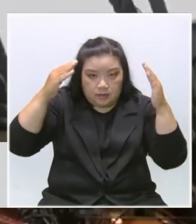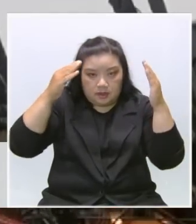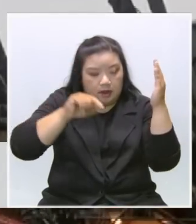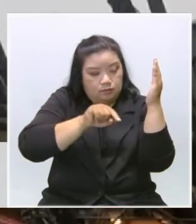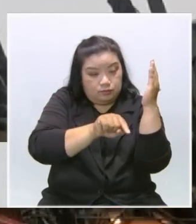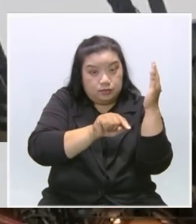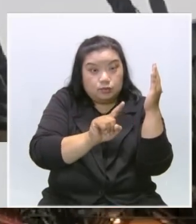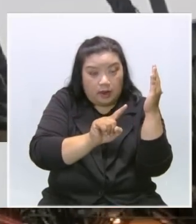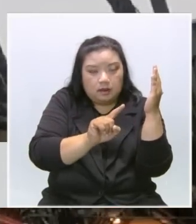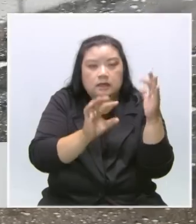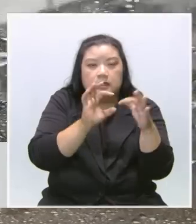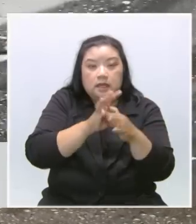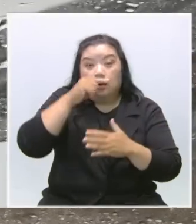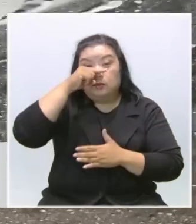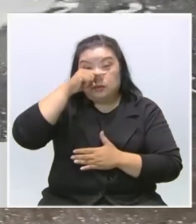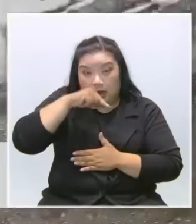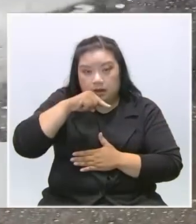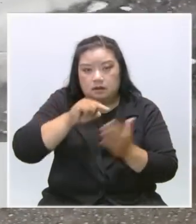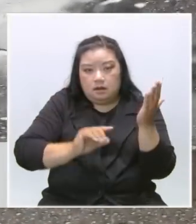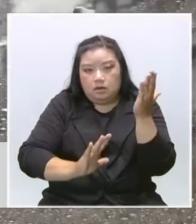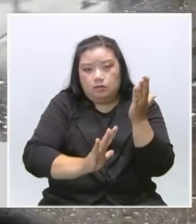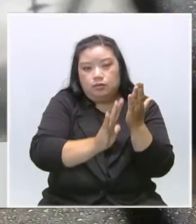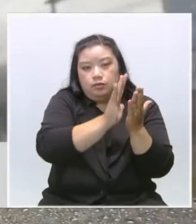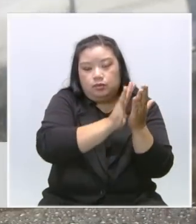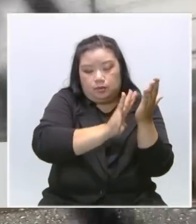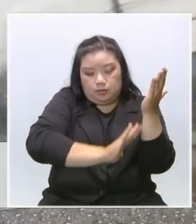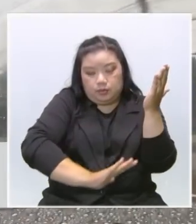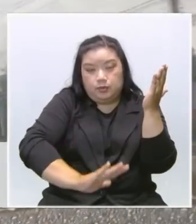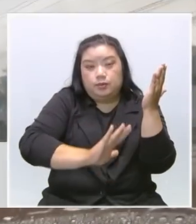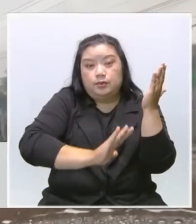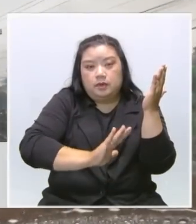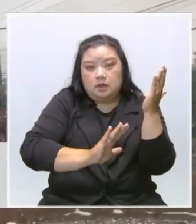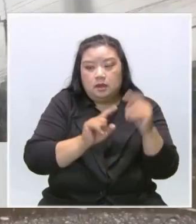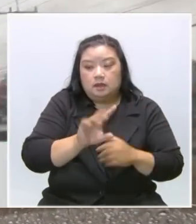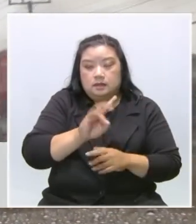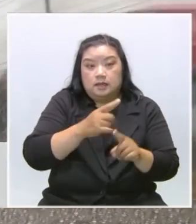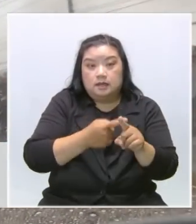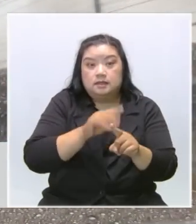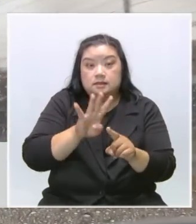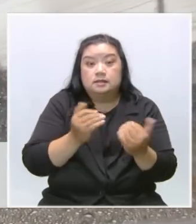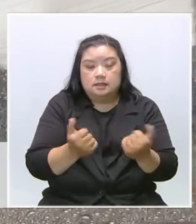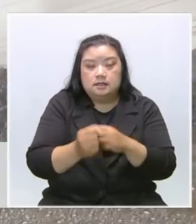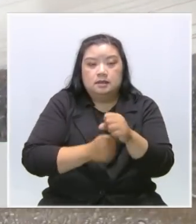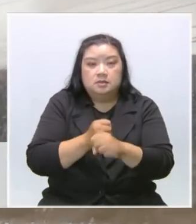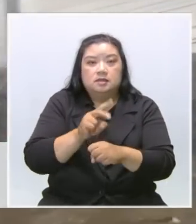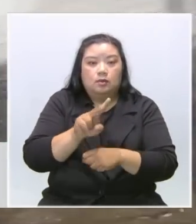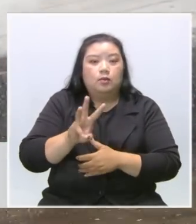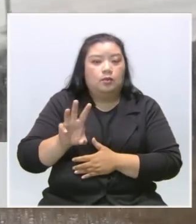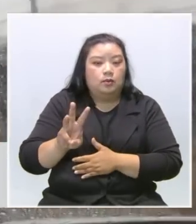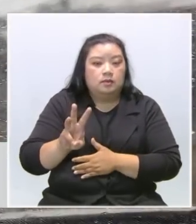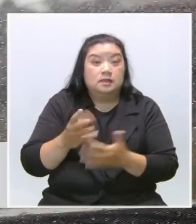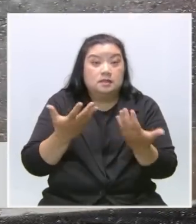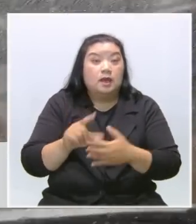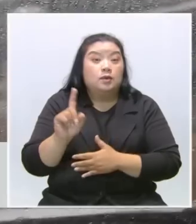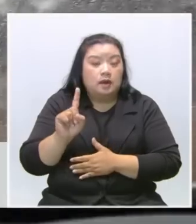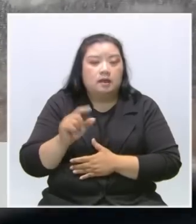คัสวาจะแผ่มาปกคลุมประกตะวนออกเชิงเหือและถ LeGeneb Pearlนวันนี้ 7 เมศายน 2566หลงจากนั้